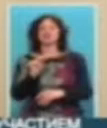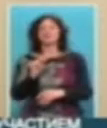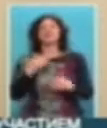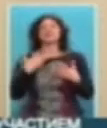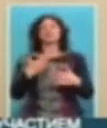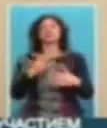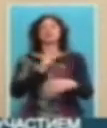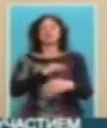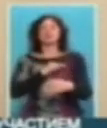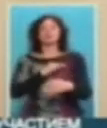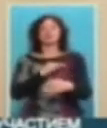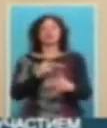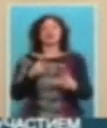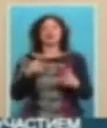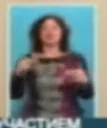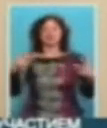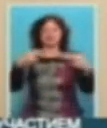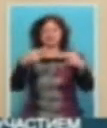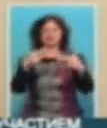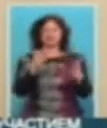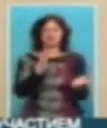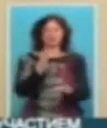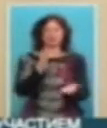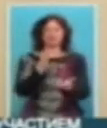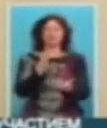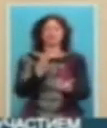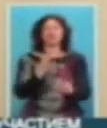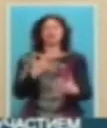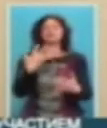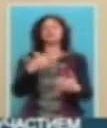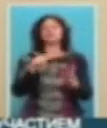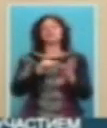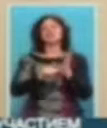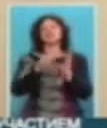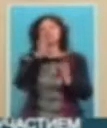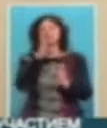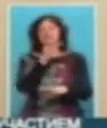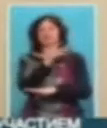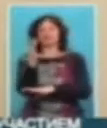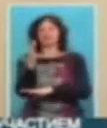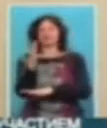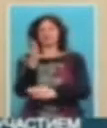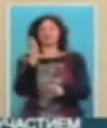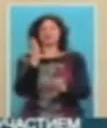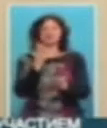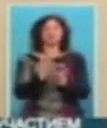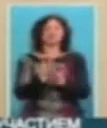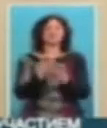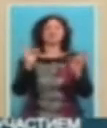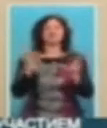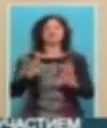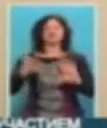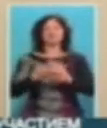проведения работ по кронированию и обрезке. Данным зеленым насаждениям более 50-60 лет. Они находятся в большинстве случаев в аварийном